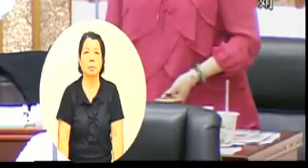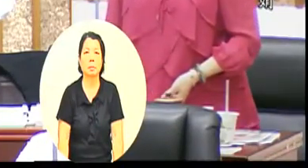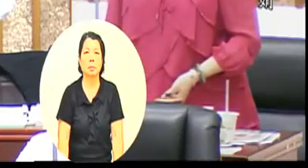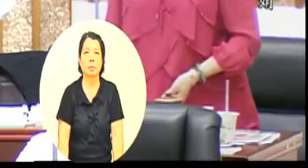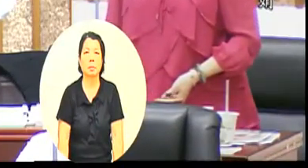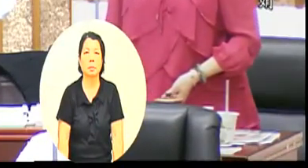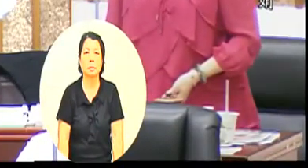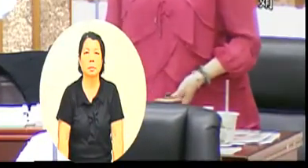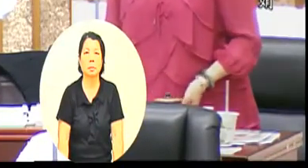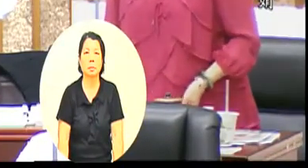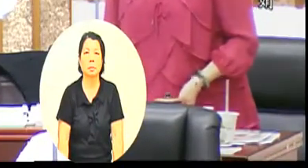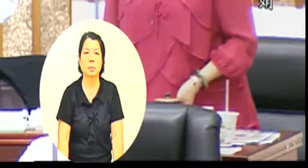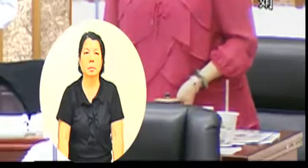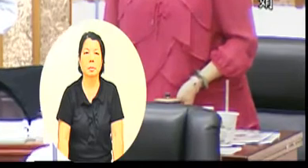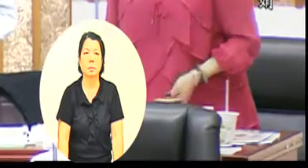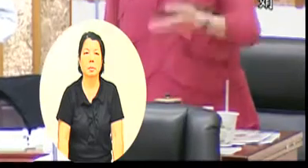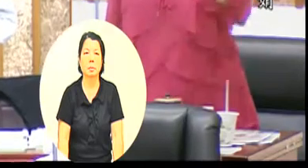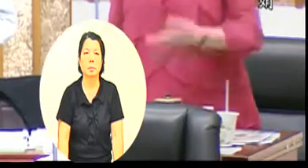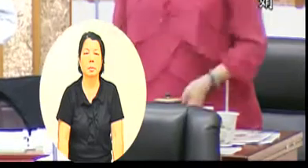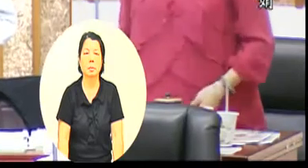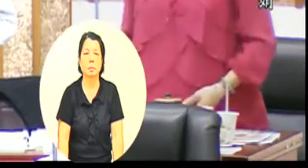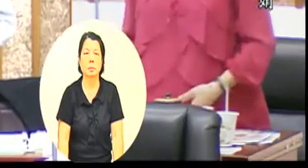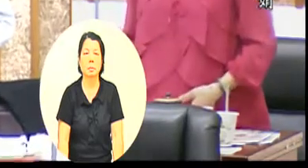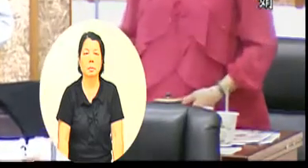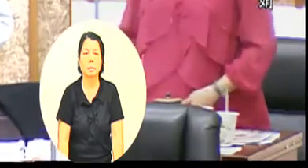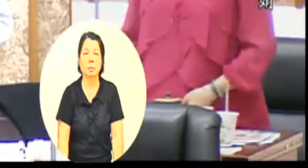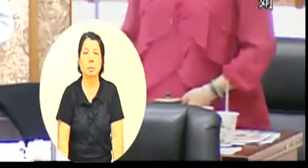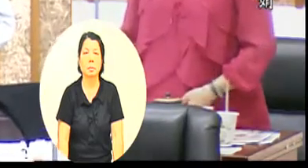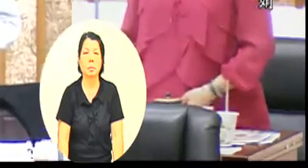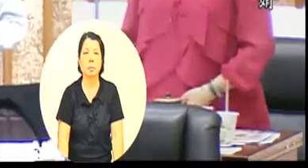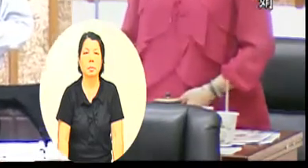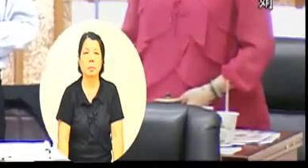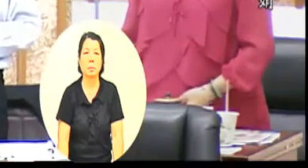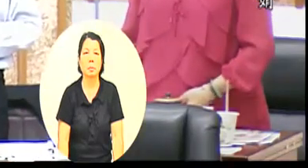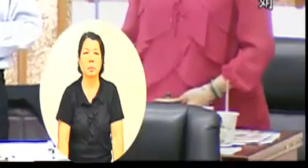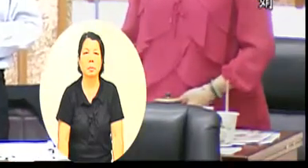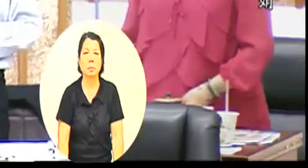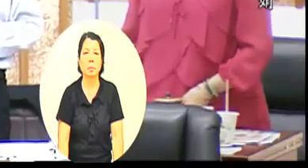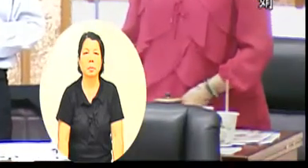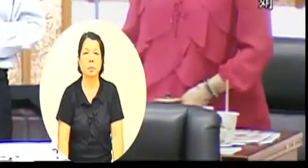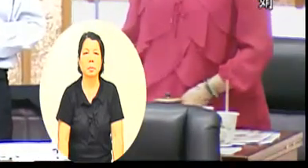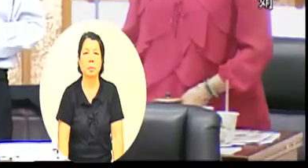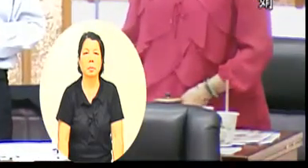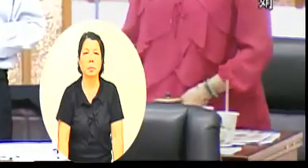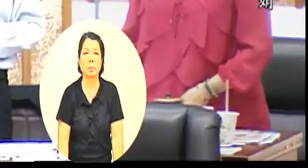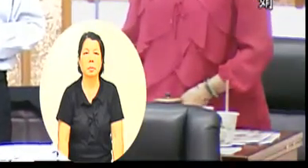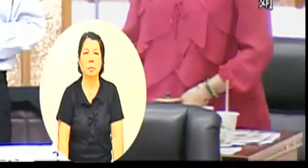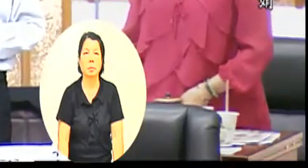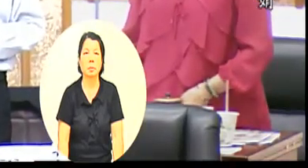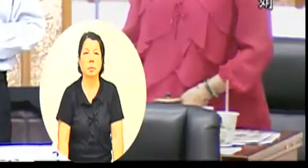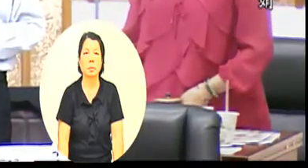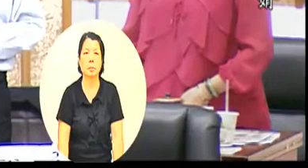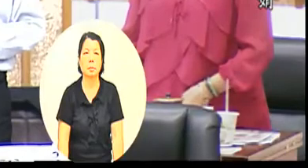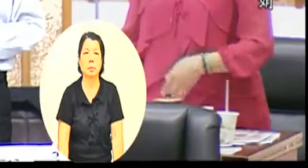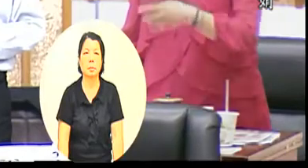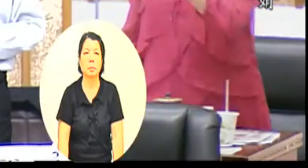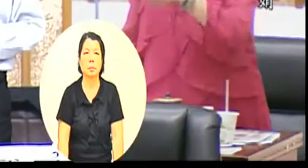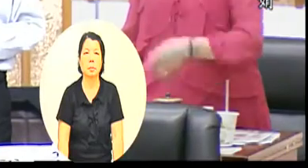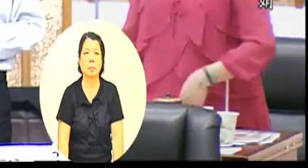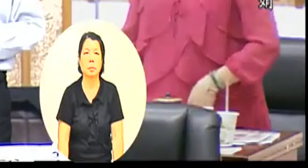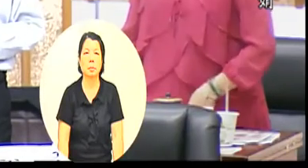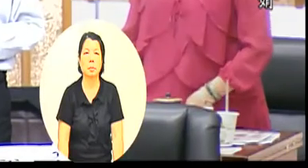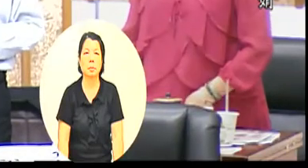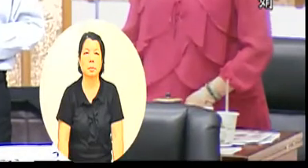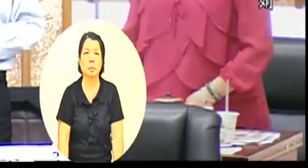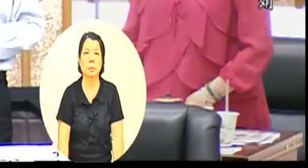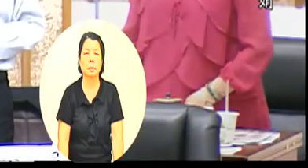才能够核准嘛，对不对？你等下做市场嘛，你到时候去，干嘛去住宅了，不做市场，可以吗？土